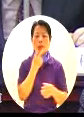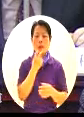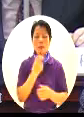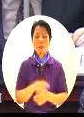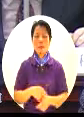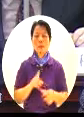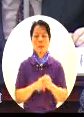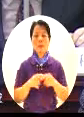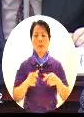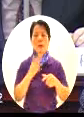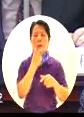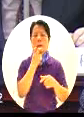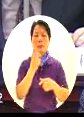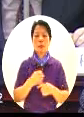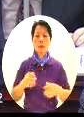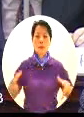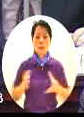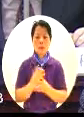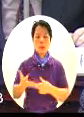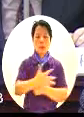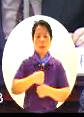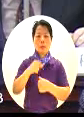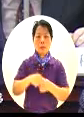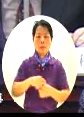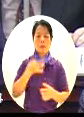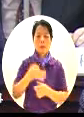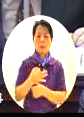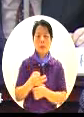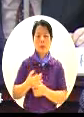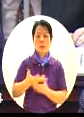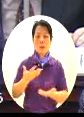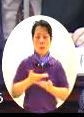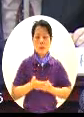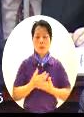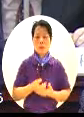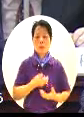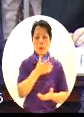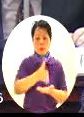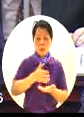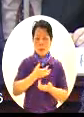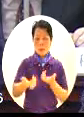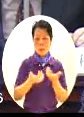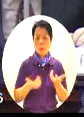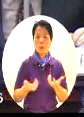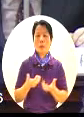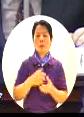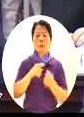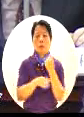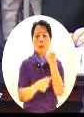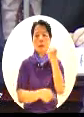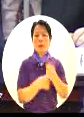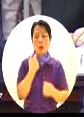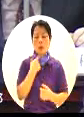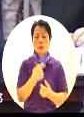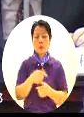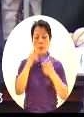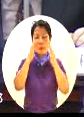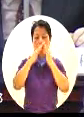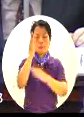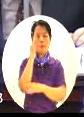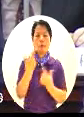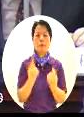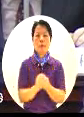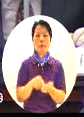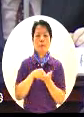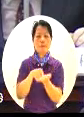筹分配款财政收支划分法，啊，咱市政府嘛一再诶来表达，就是讲